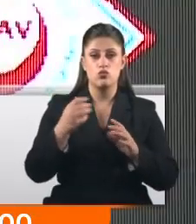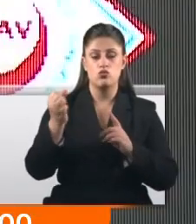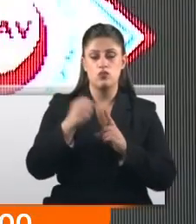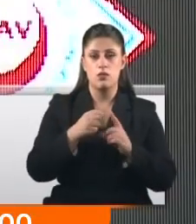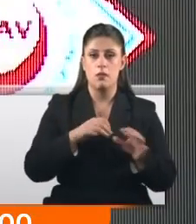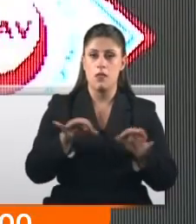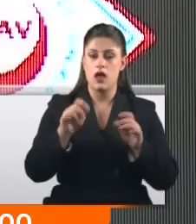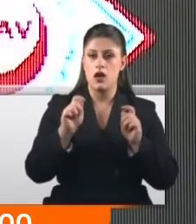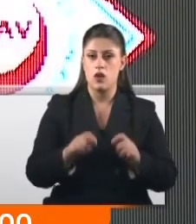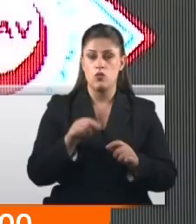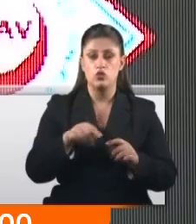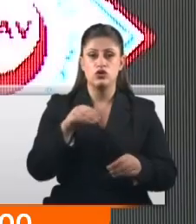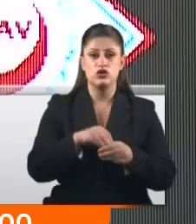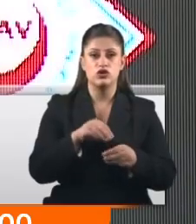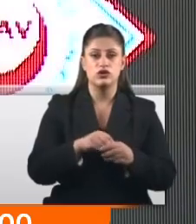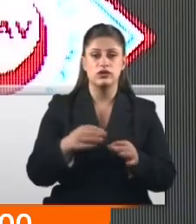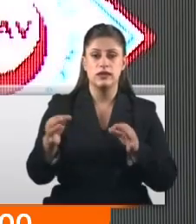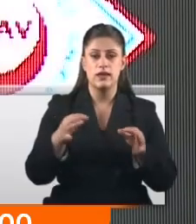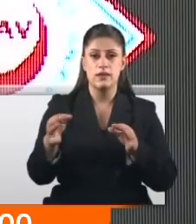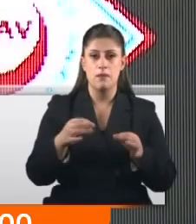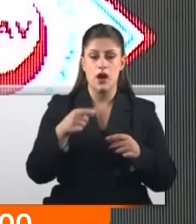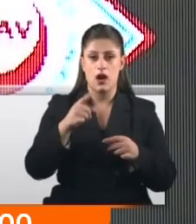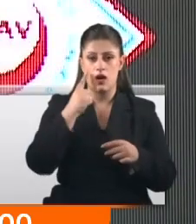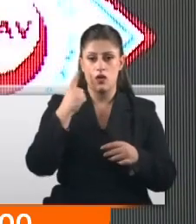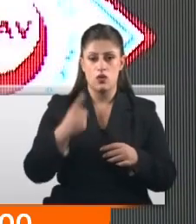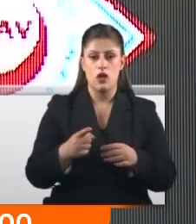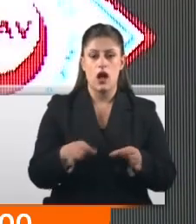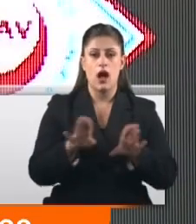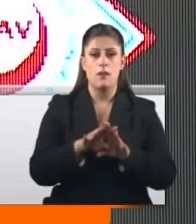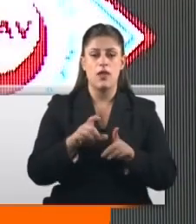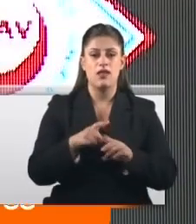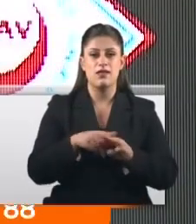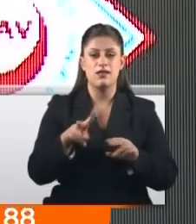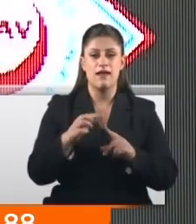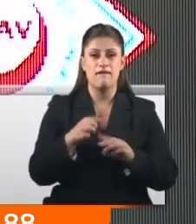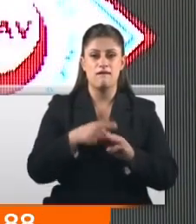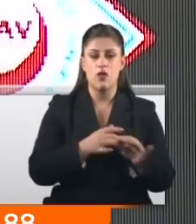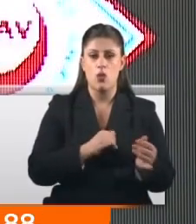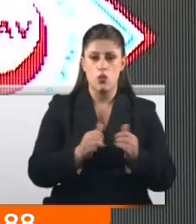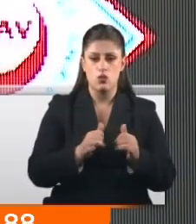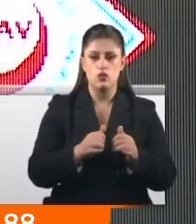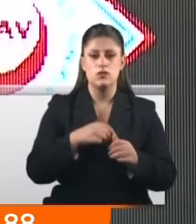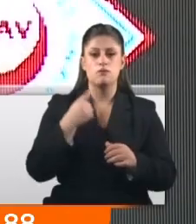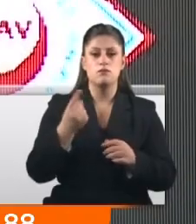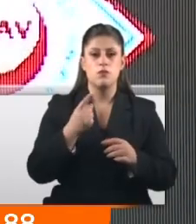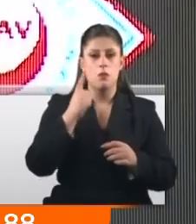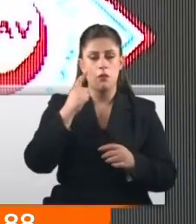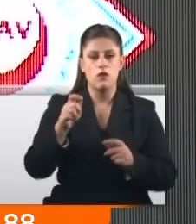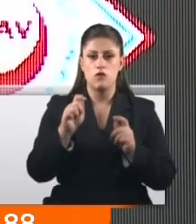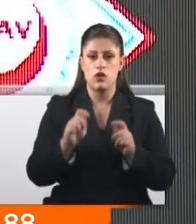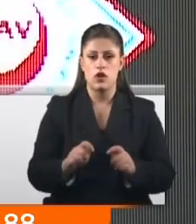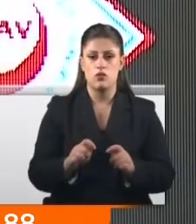planlıyorlar. Bunun için istihbarat tezgahlarına, kapalı devre oyunlara ve işbirlikçi tahriklere müracaat